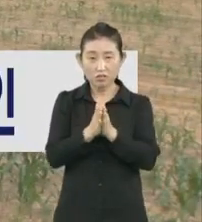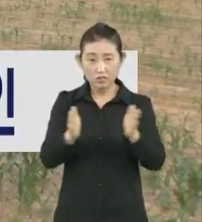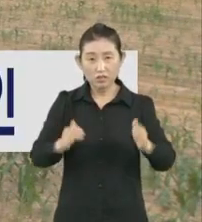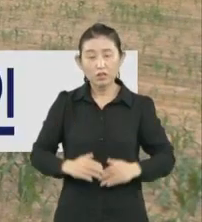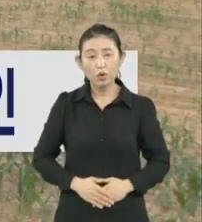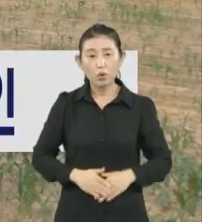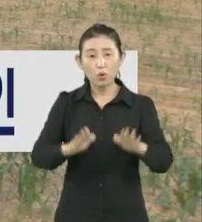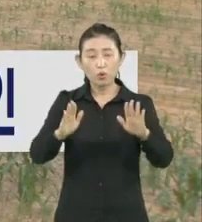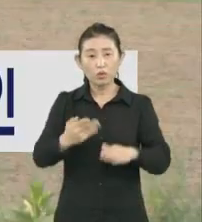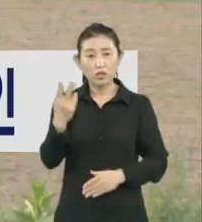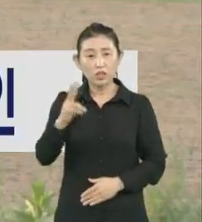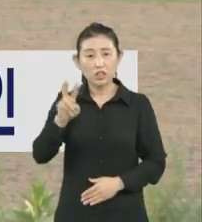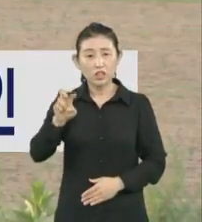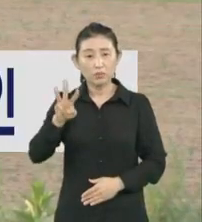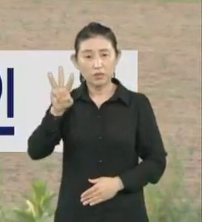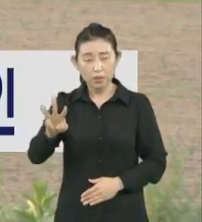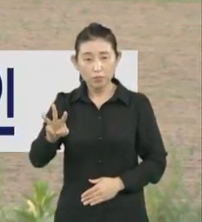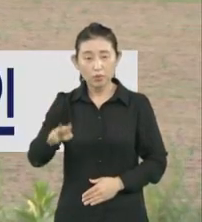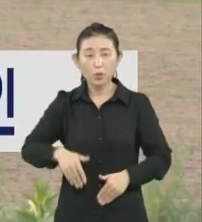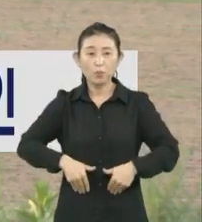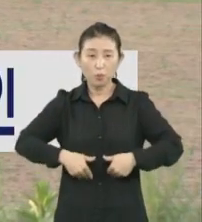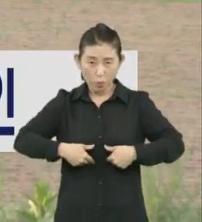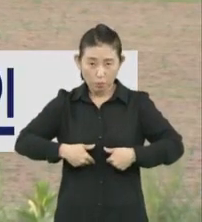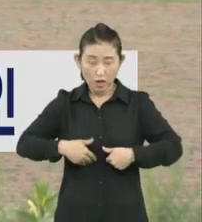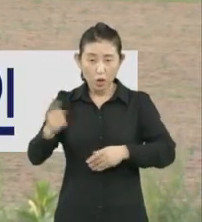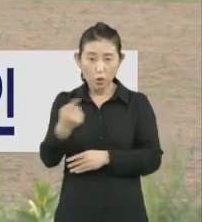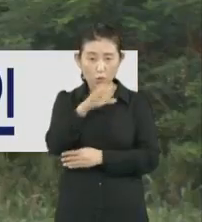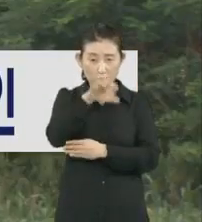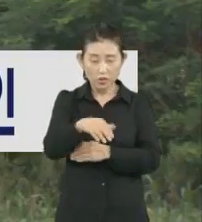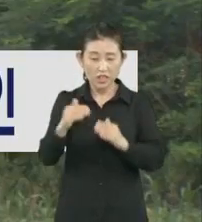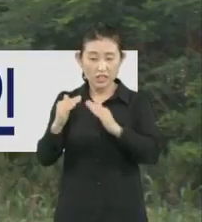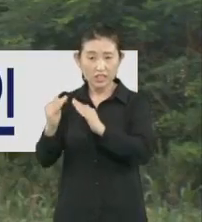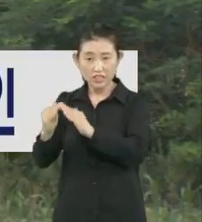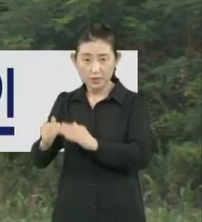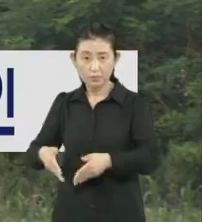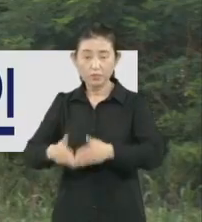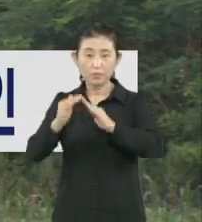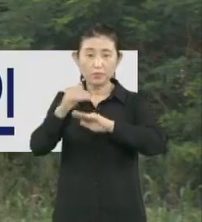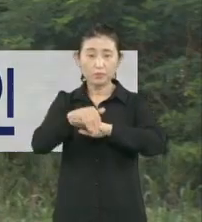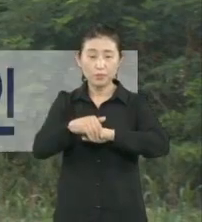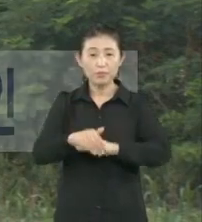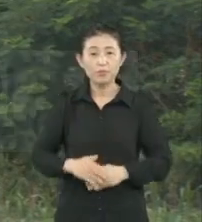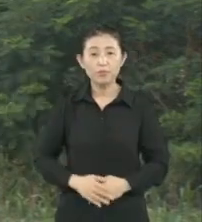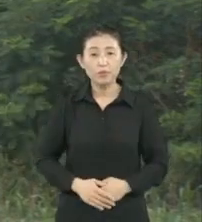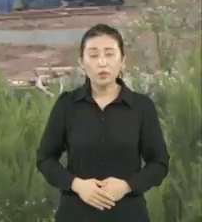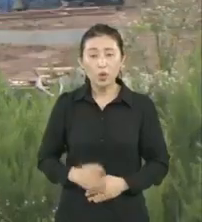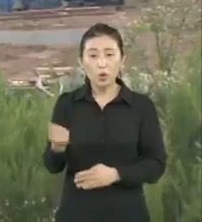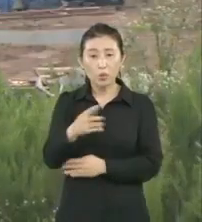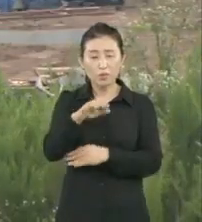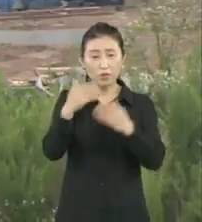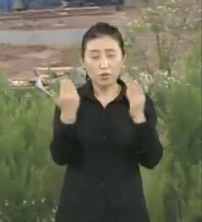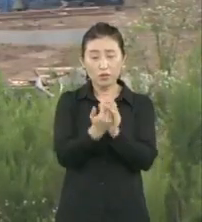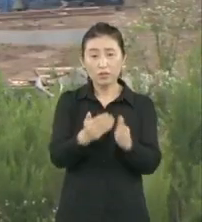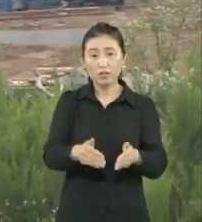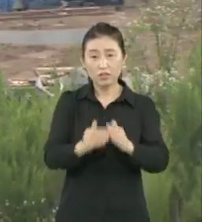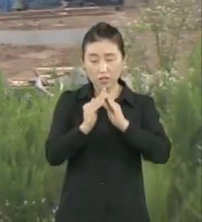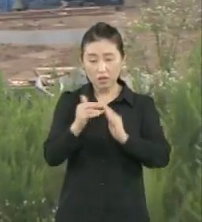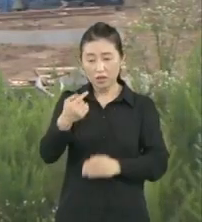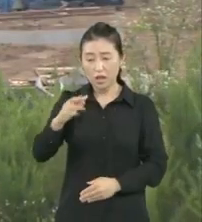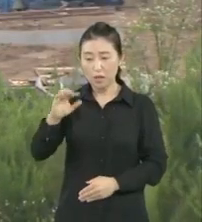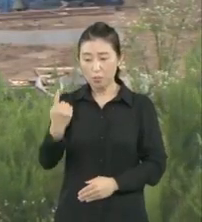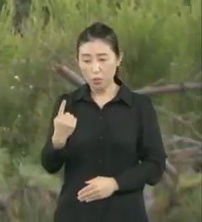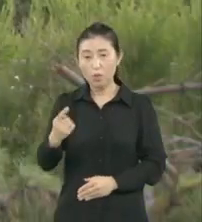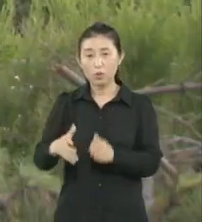들어가 오는 2023년 몸 골프장과 주택 단지가 들어설 것이라며 골프장이 완공되면 내포